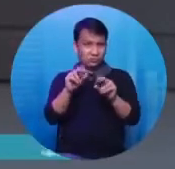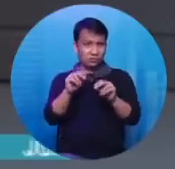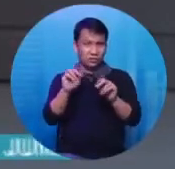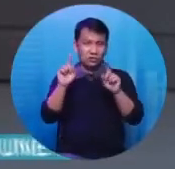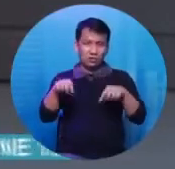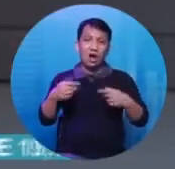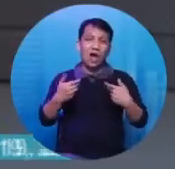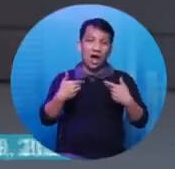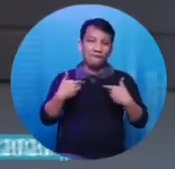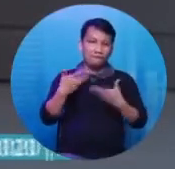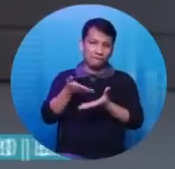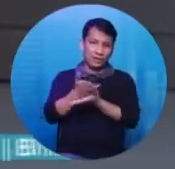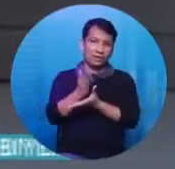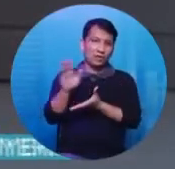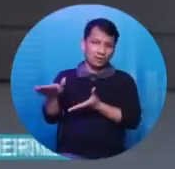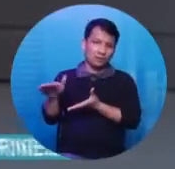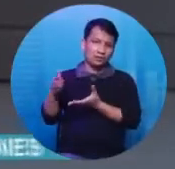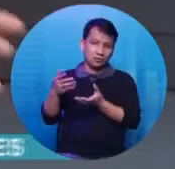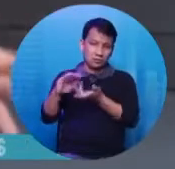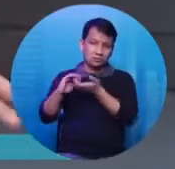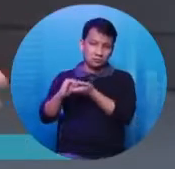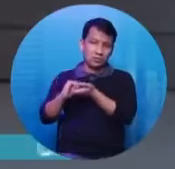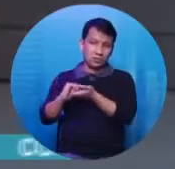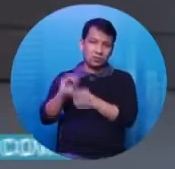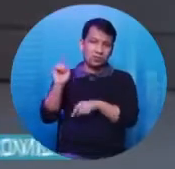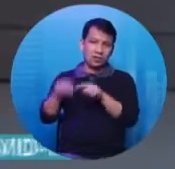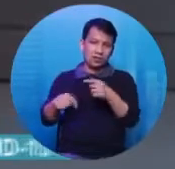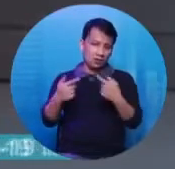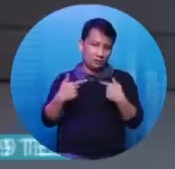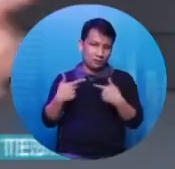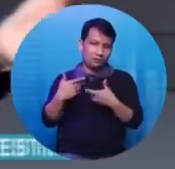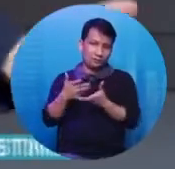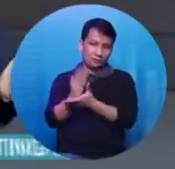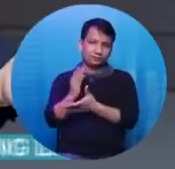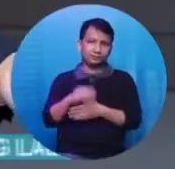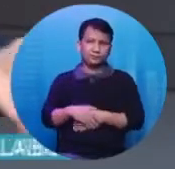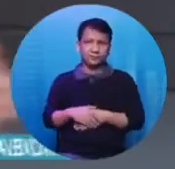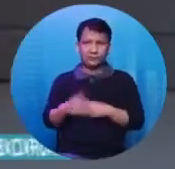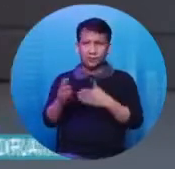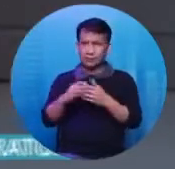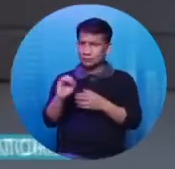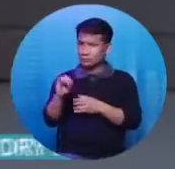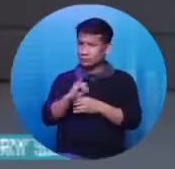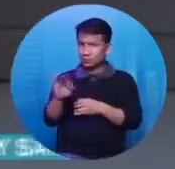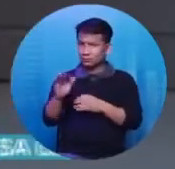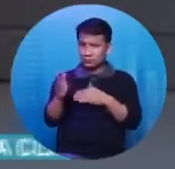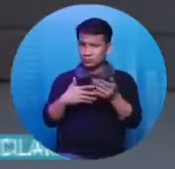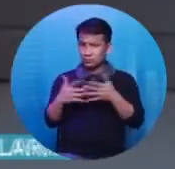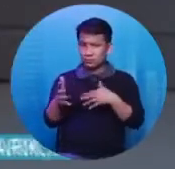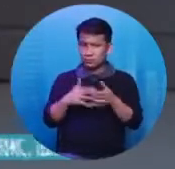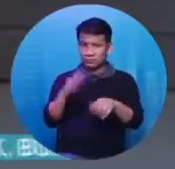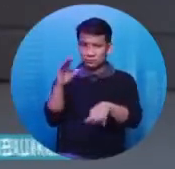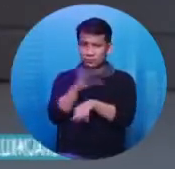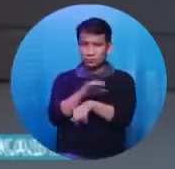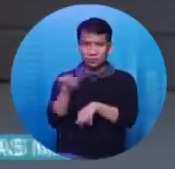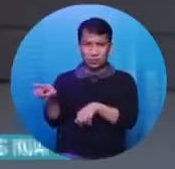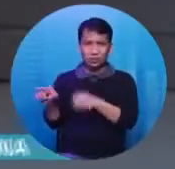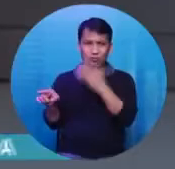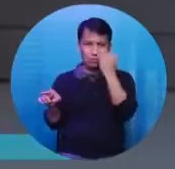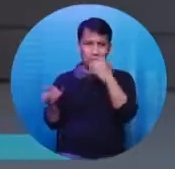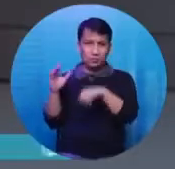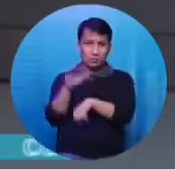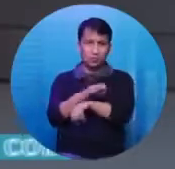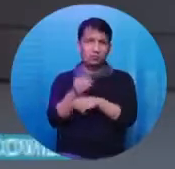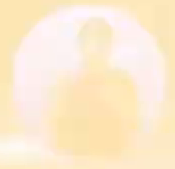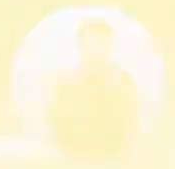po ang inyong mga partner na tumanggi at any given time. Kung ayaw niya, huwag pilitin dahil kapag pinilit nyo,